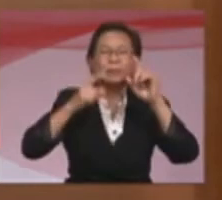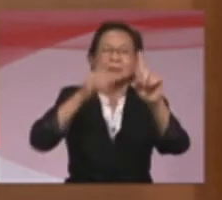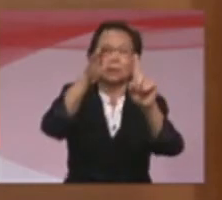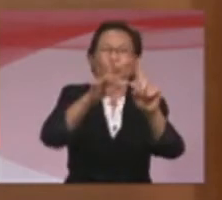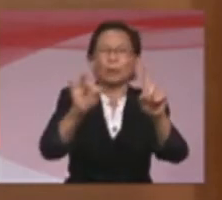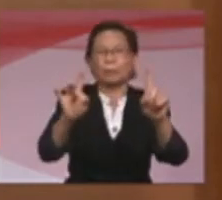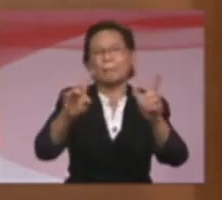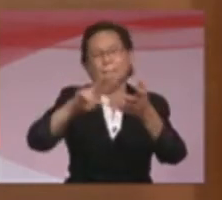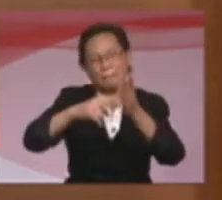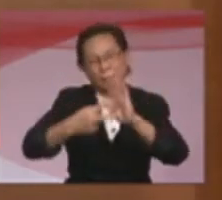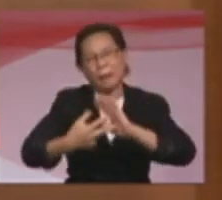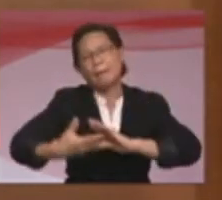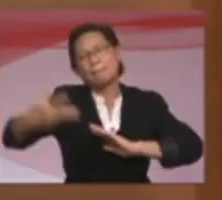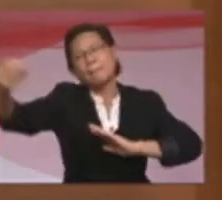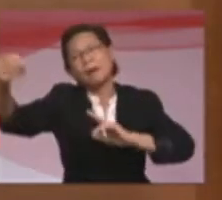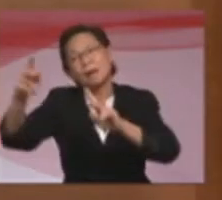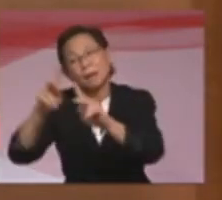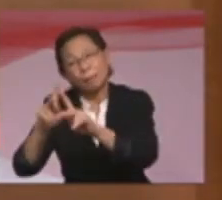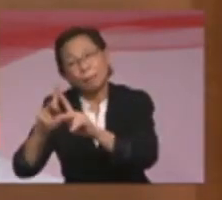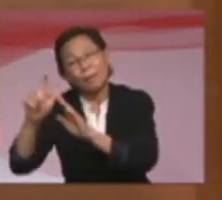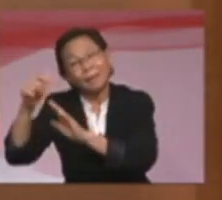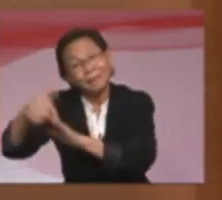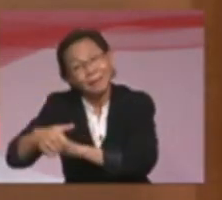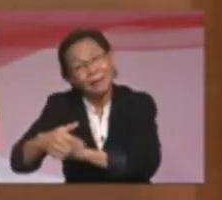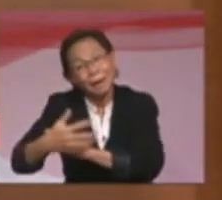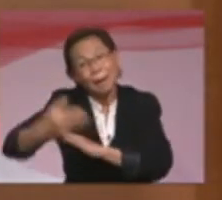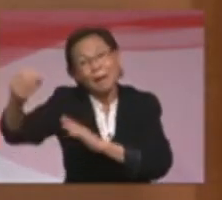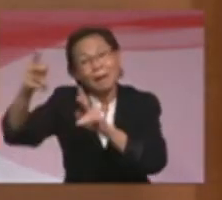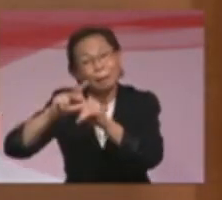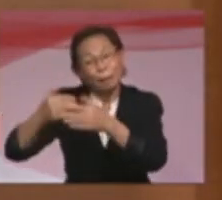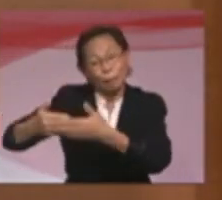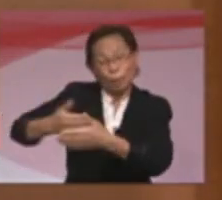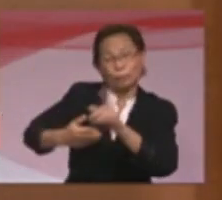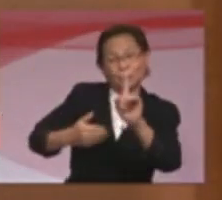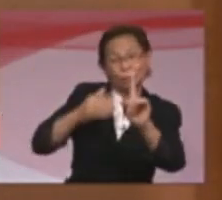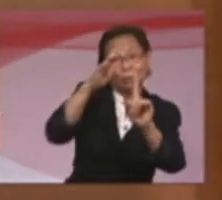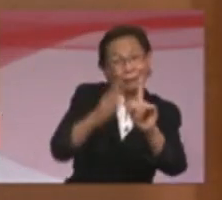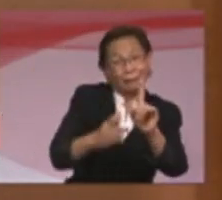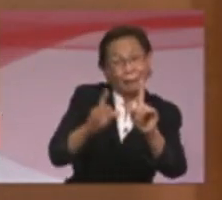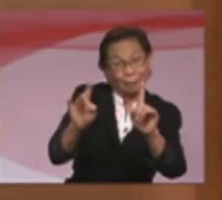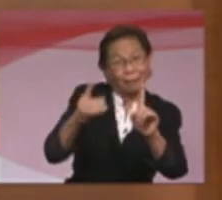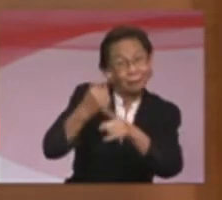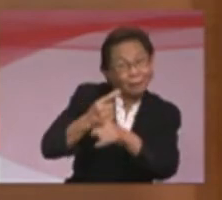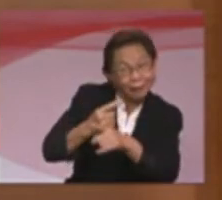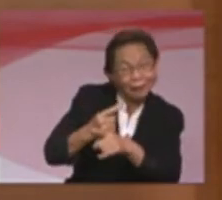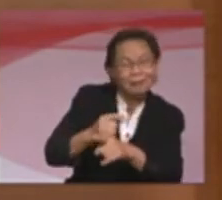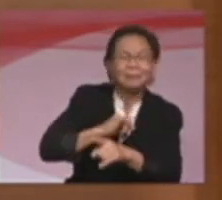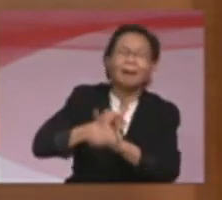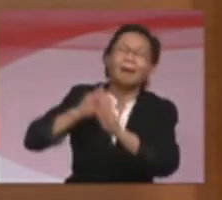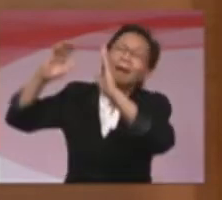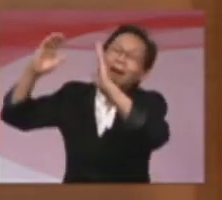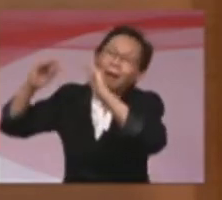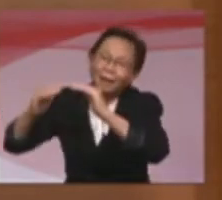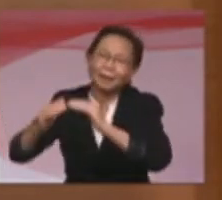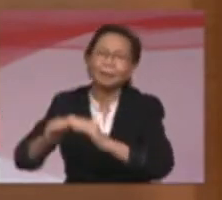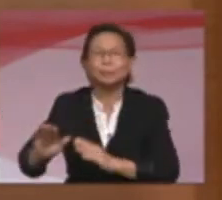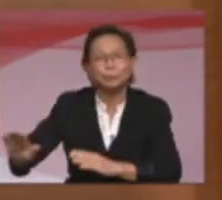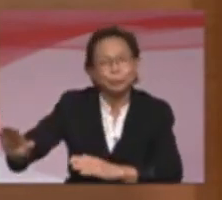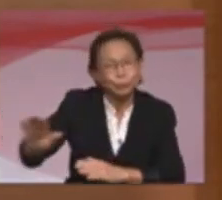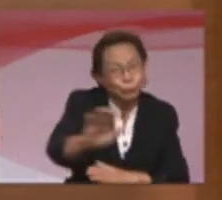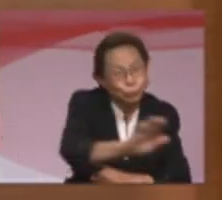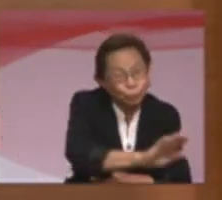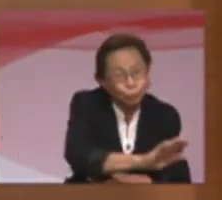Ogos. Maknanya mereka balik ke kampung nanti belum sampai 1 Ogos lagi. Jadi saya harap mereka